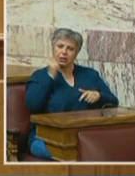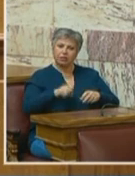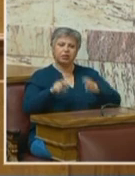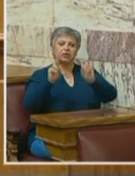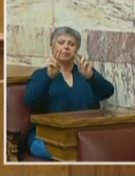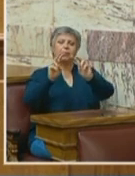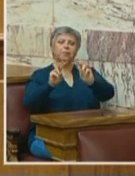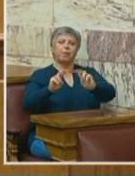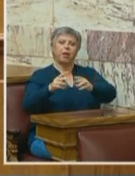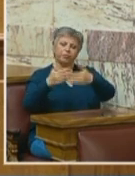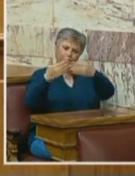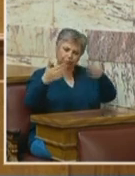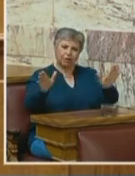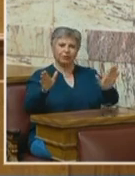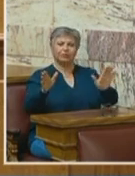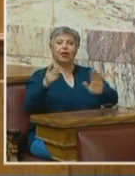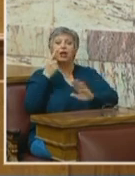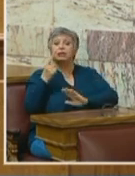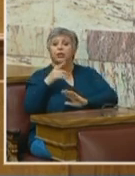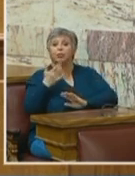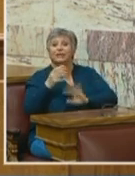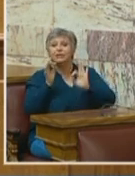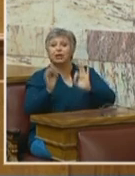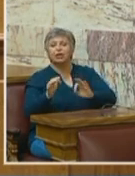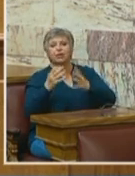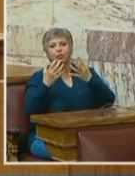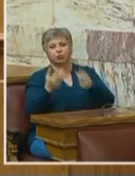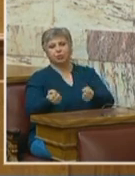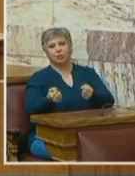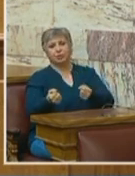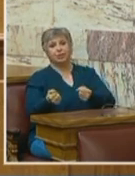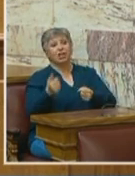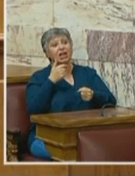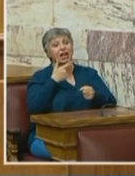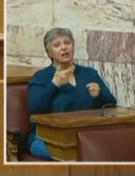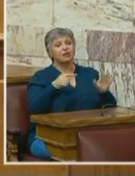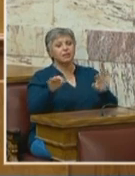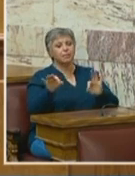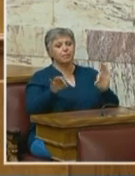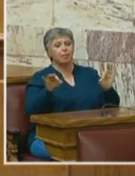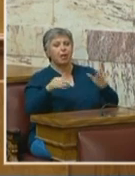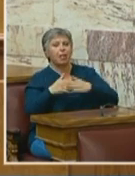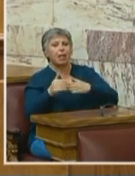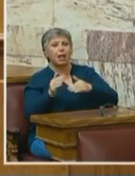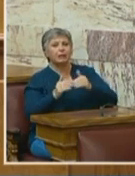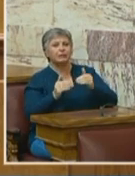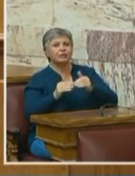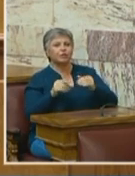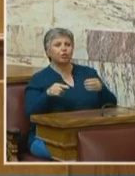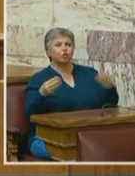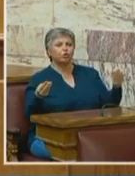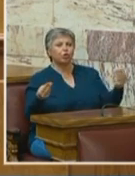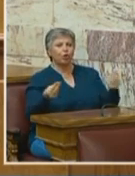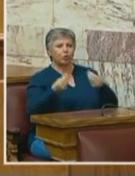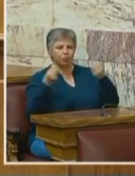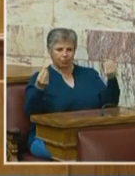υπόθεση. Στήσατε μια πρωτοφανή σκευωρία στα κοινωνιστικά χρονικά. Και να ξέρετε ότι αυτό θα το βρείτε